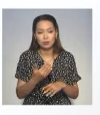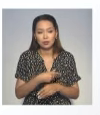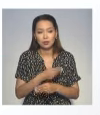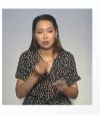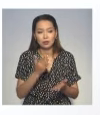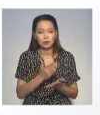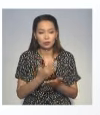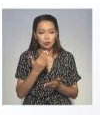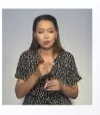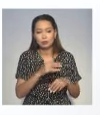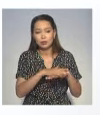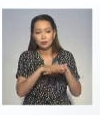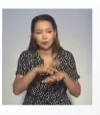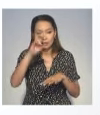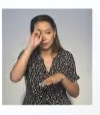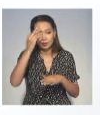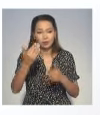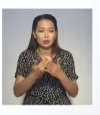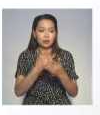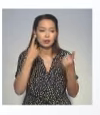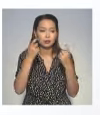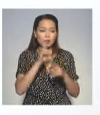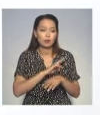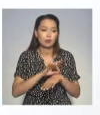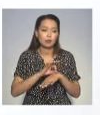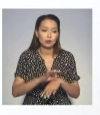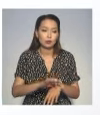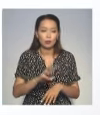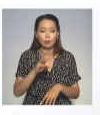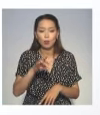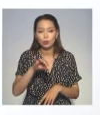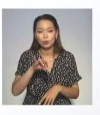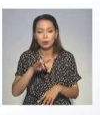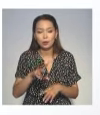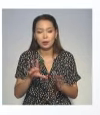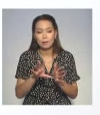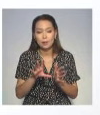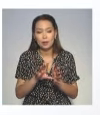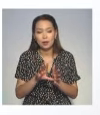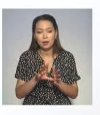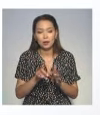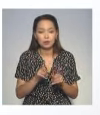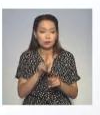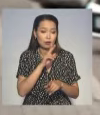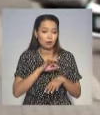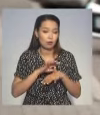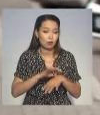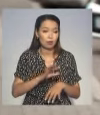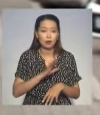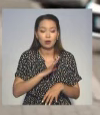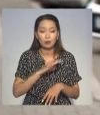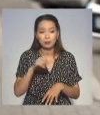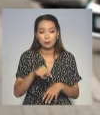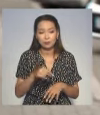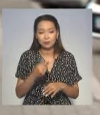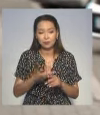рет субсидиялаудың мемлекеттік ақпараттық жүйесіндегі модуль базасында электрондық нысанда жүзеге асырылды. Биылғы